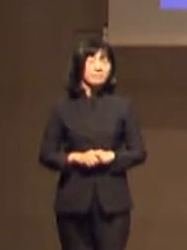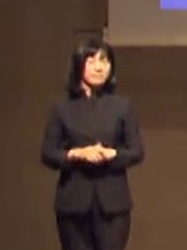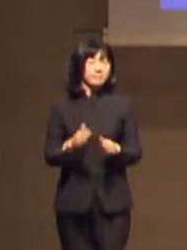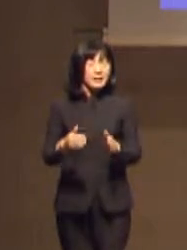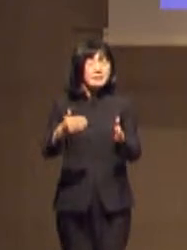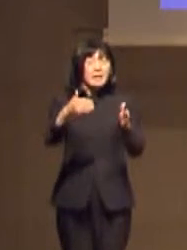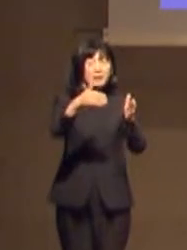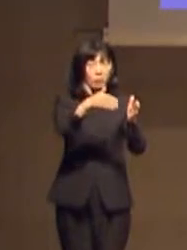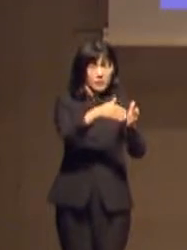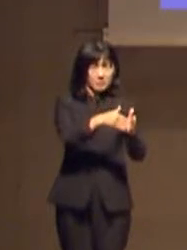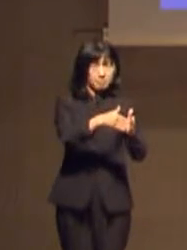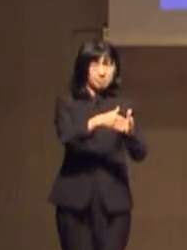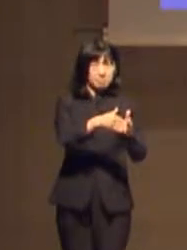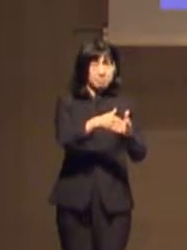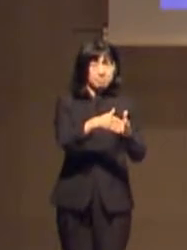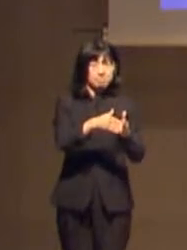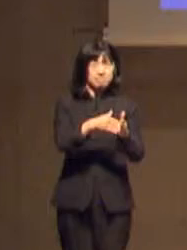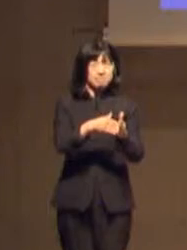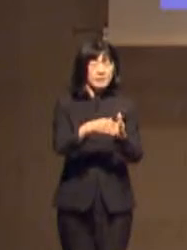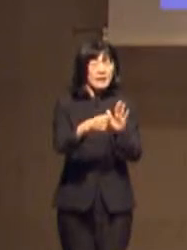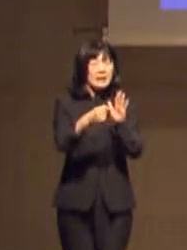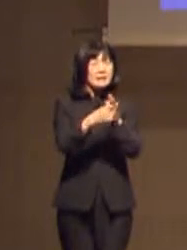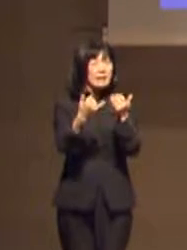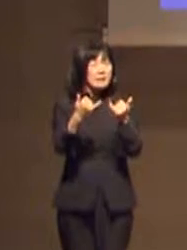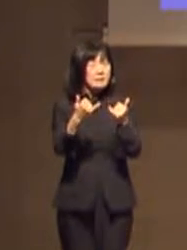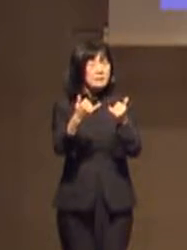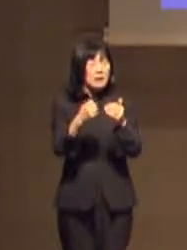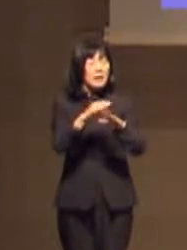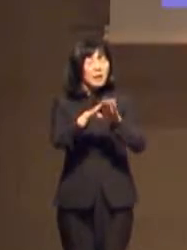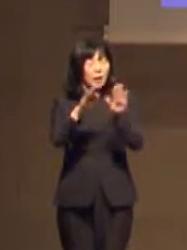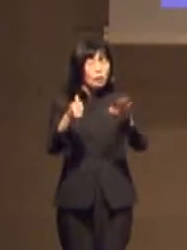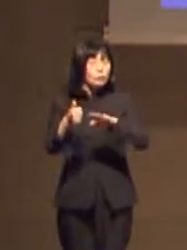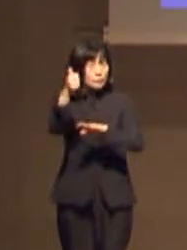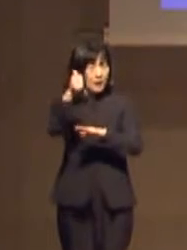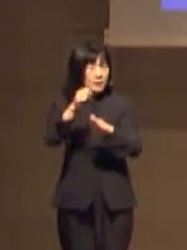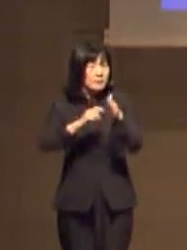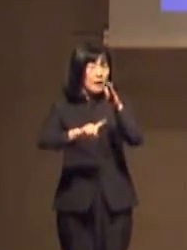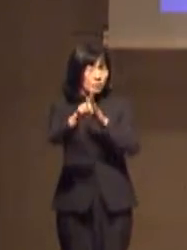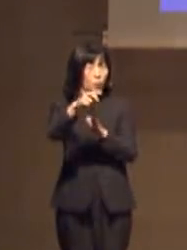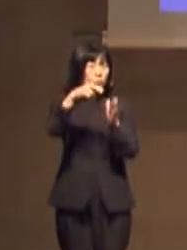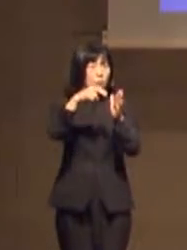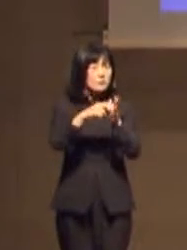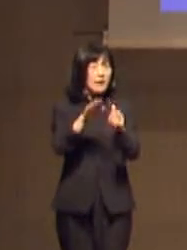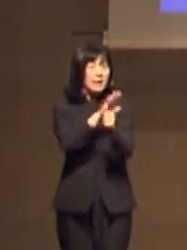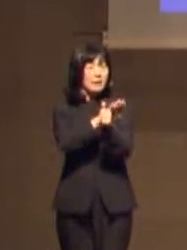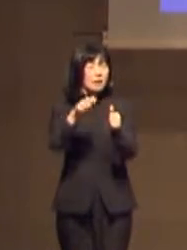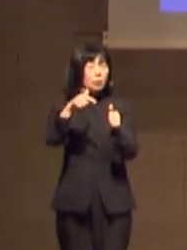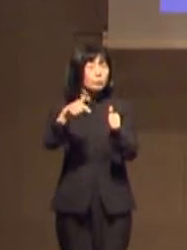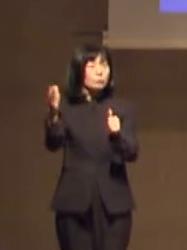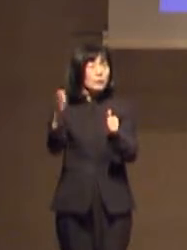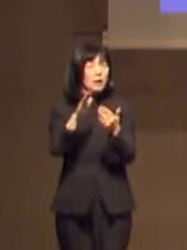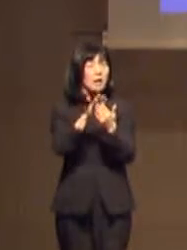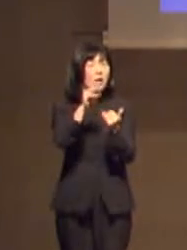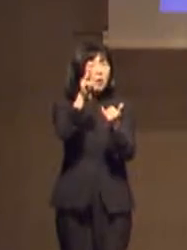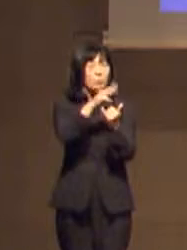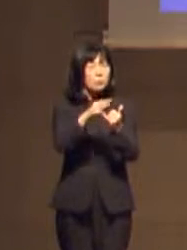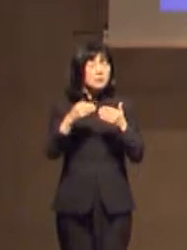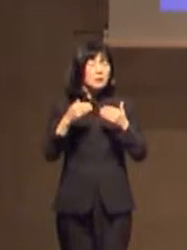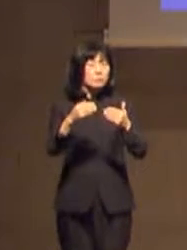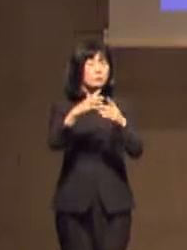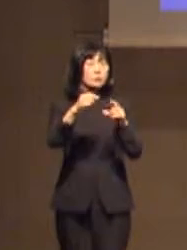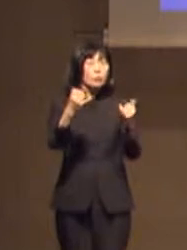では最後に、主催者を代表しまして、内閣府より防災推進国民大